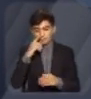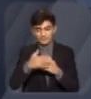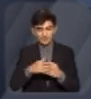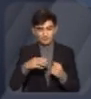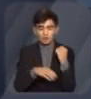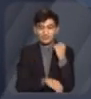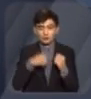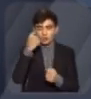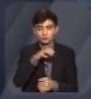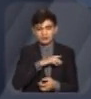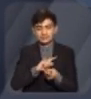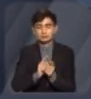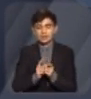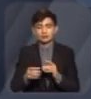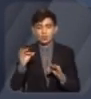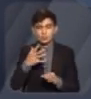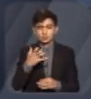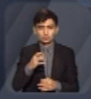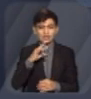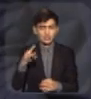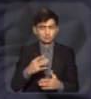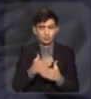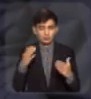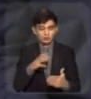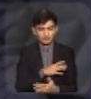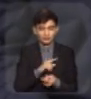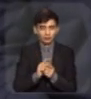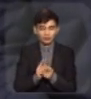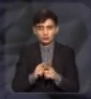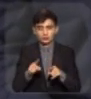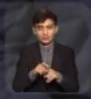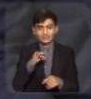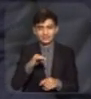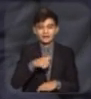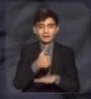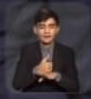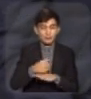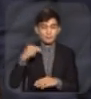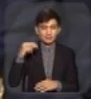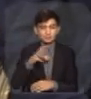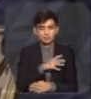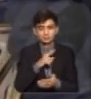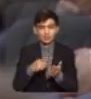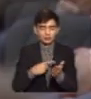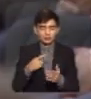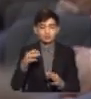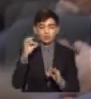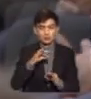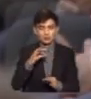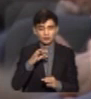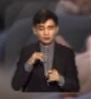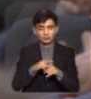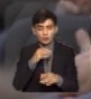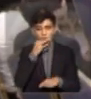изменения в госаппарате происходили больше 500 раз. Но при этом наравне с критикой глава государства подчеркнул необходимость